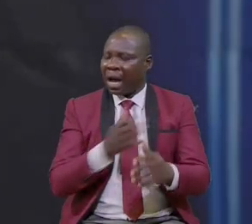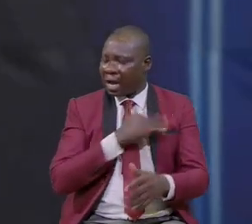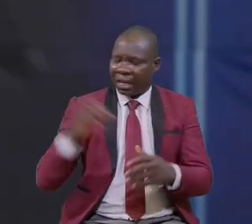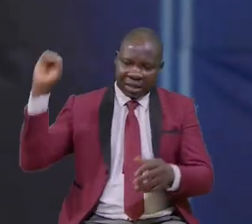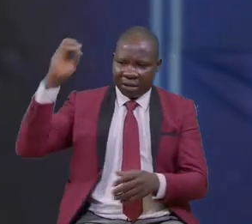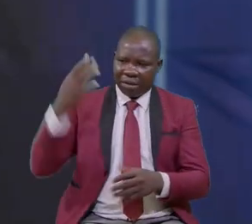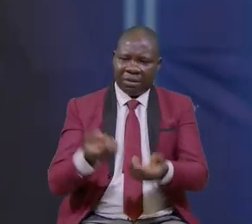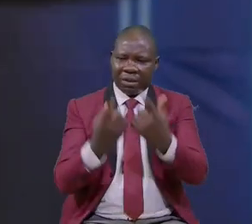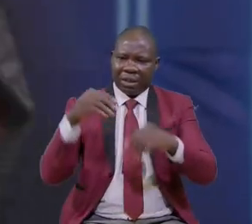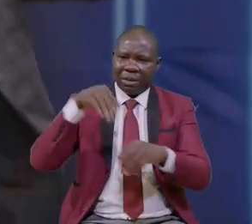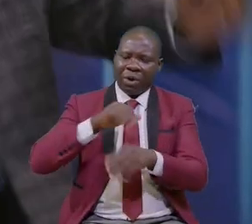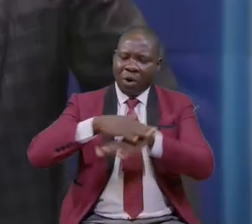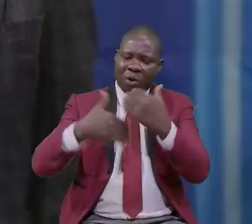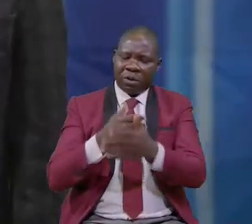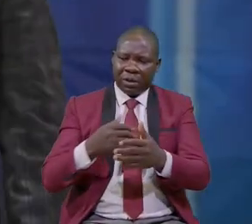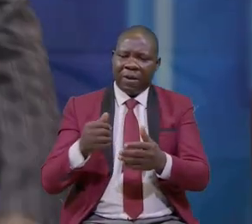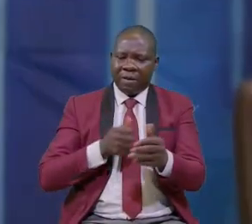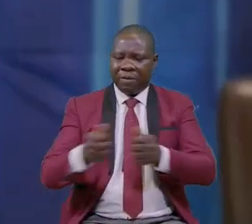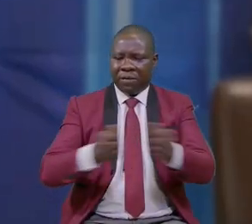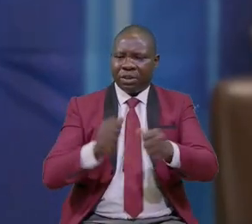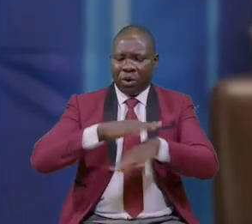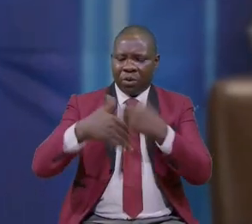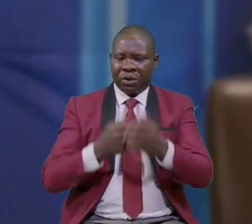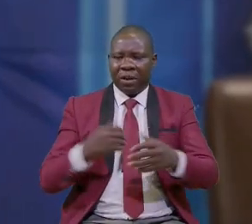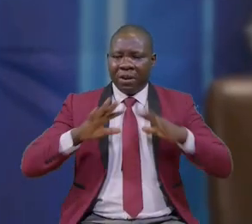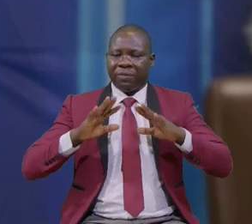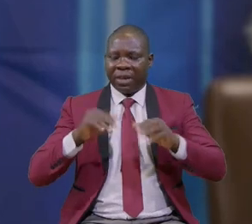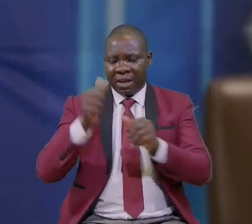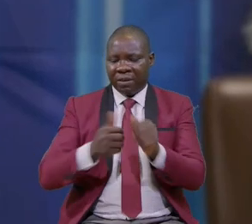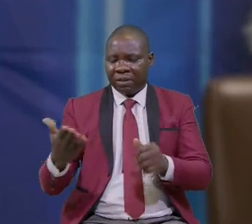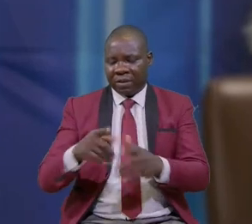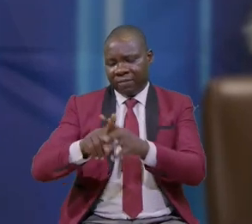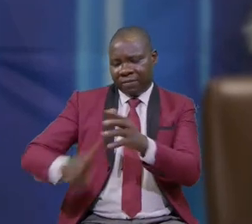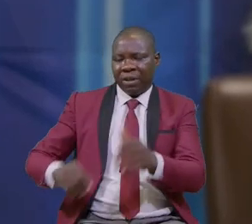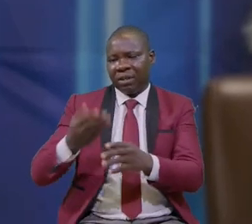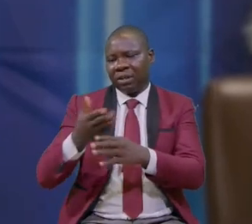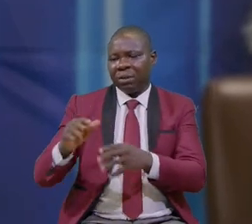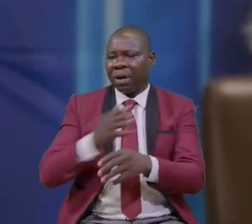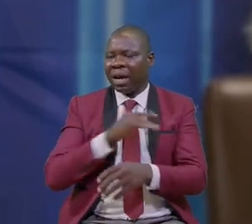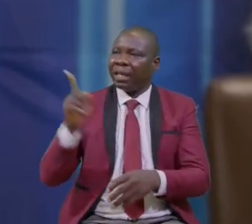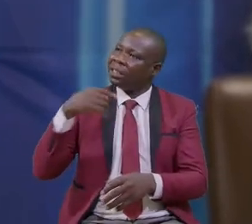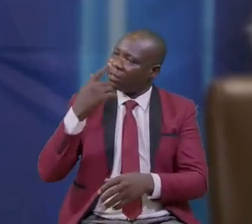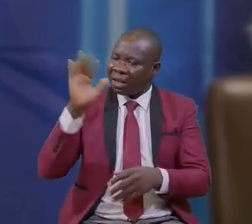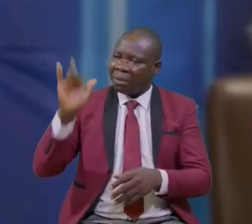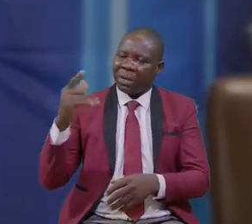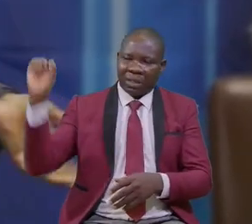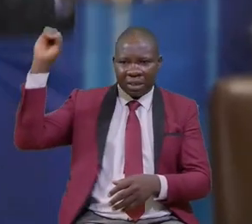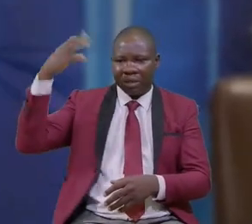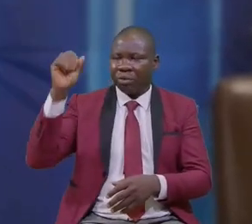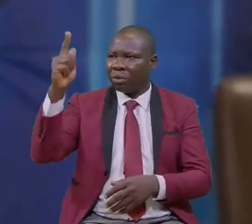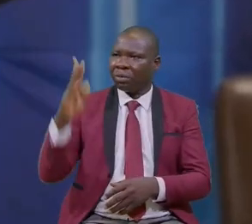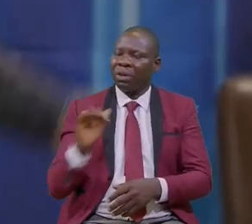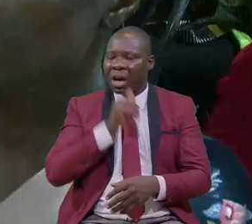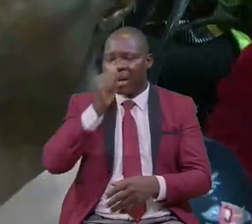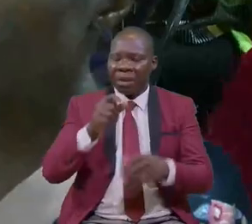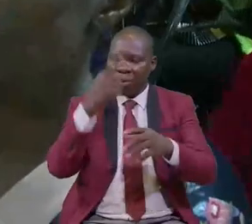tout les craintes tout a disparu et il dit par la grâce de Dieu je suis ce que je suis